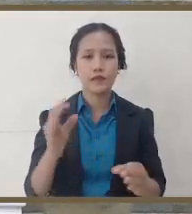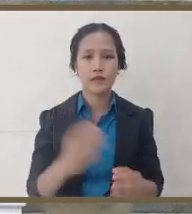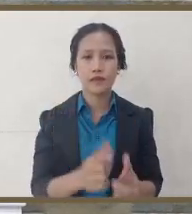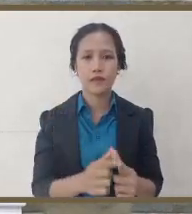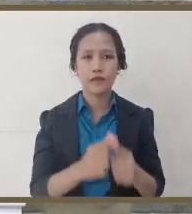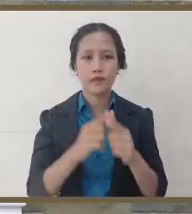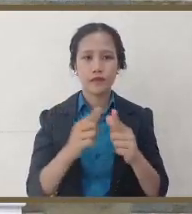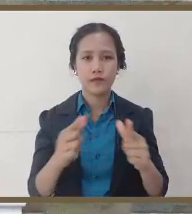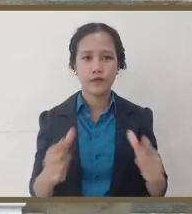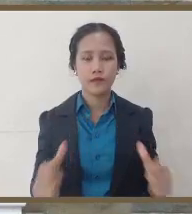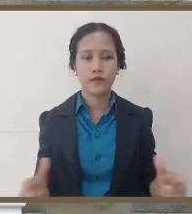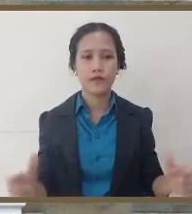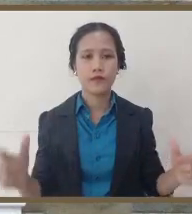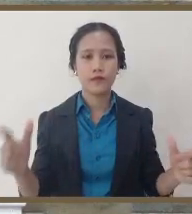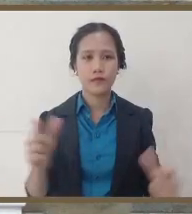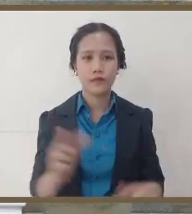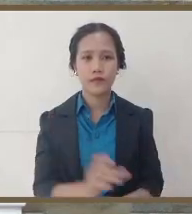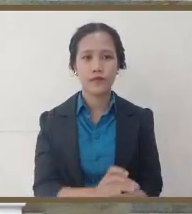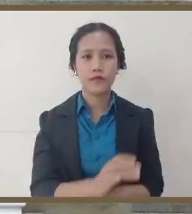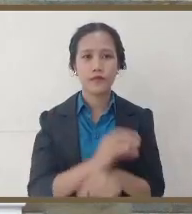ang luwalhati niyang